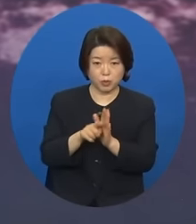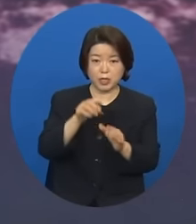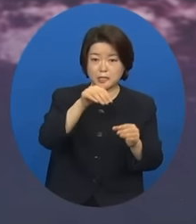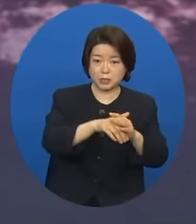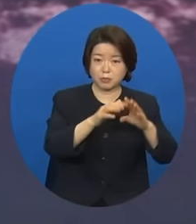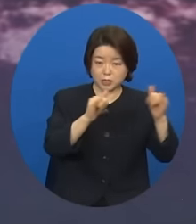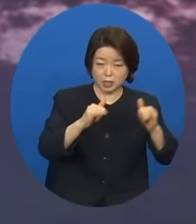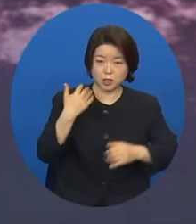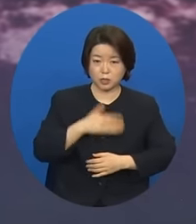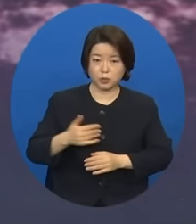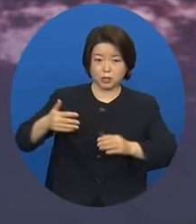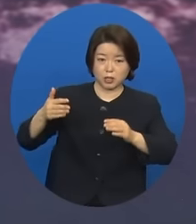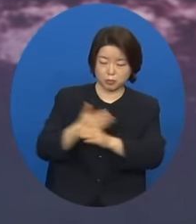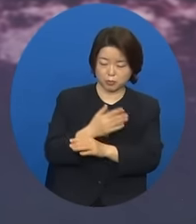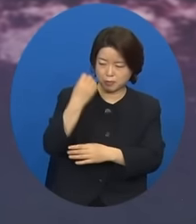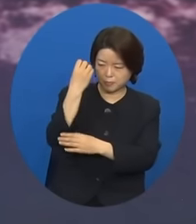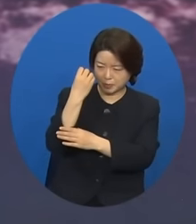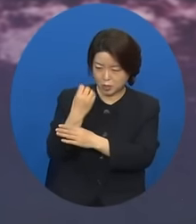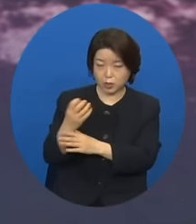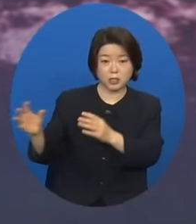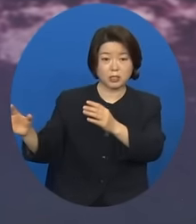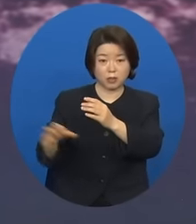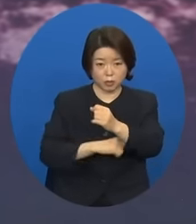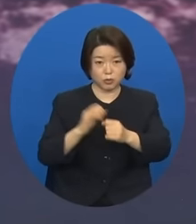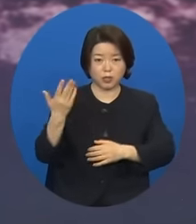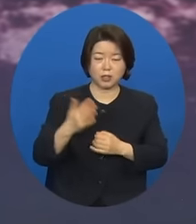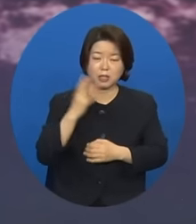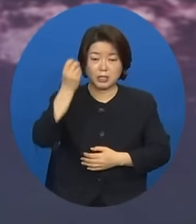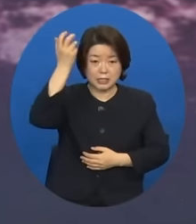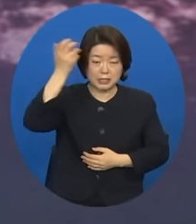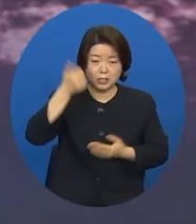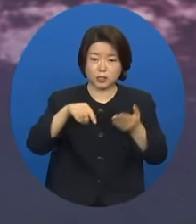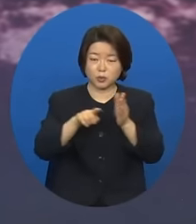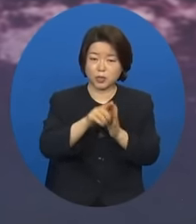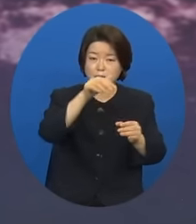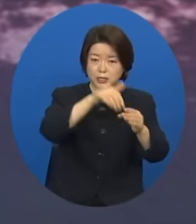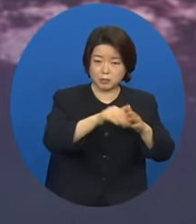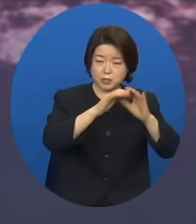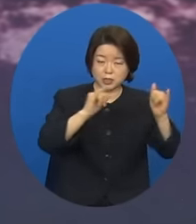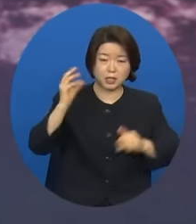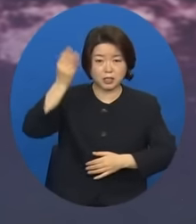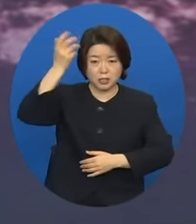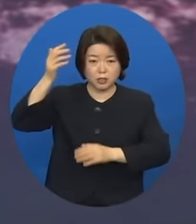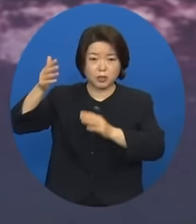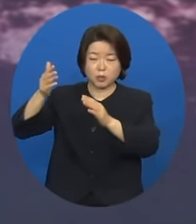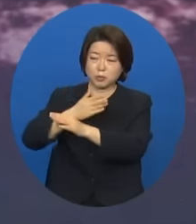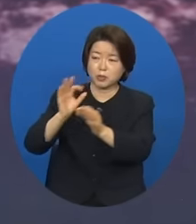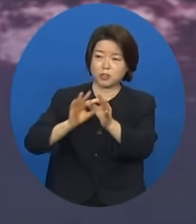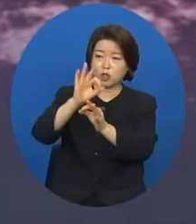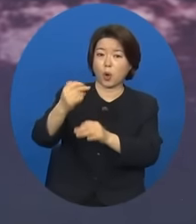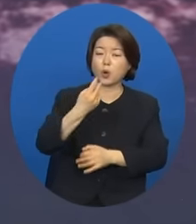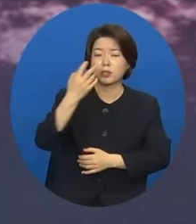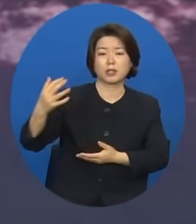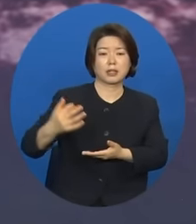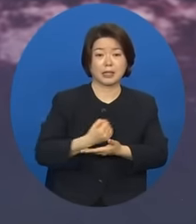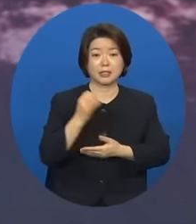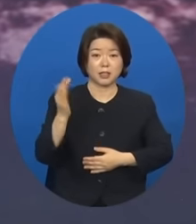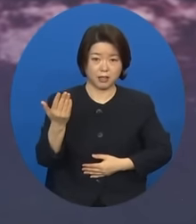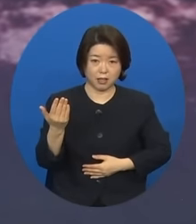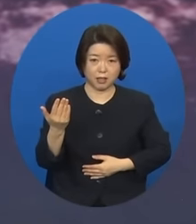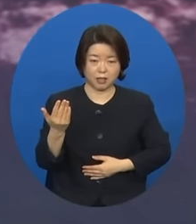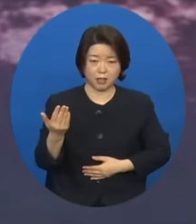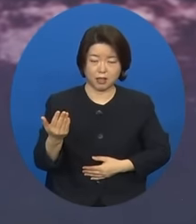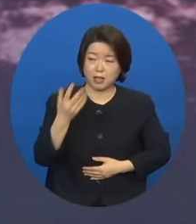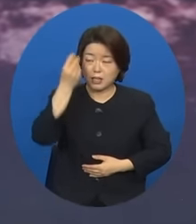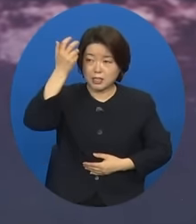육체로부터 썩 을거을 위하여 심는 자는 성으로부터 생을 거두리라 그 성이